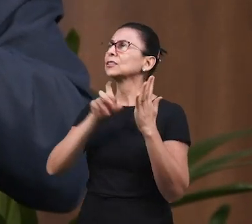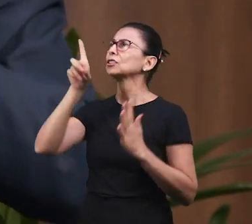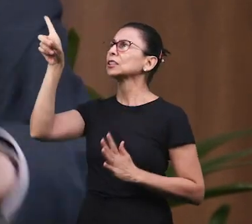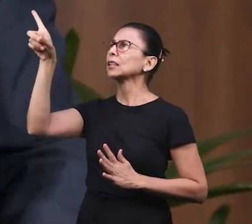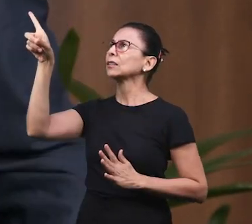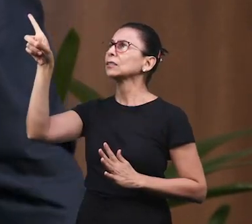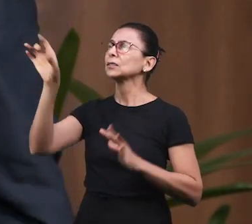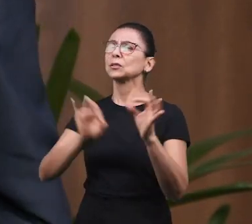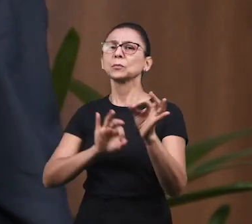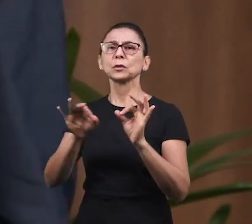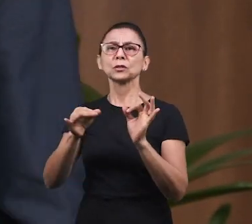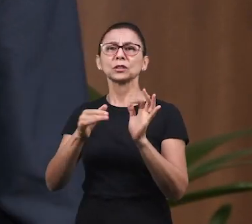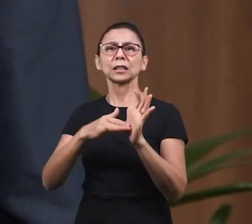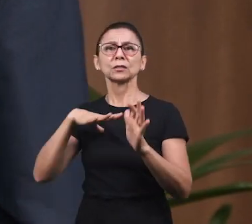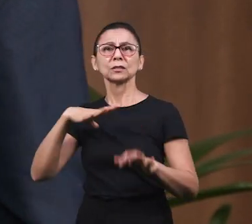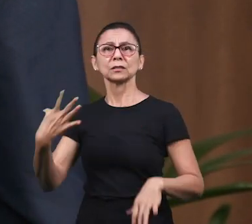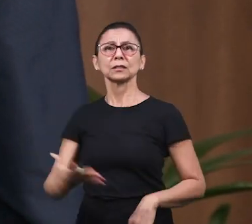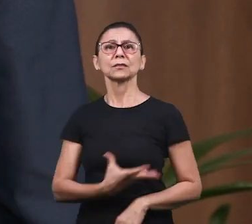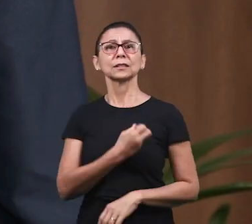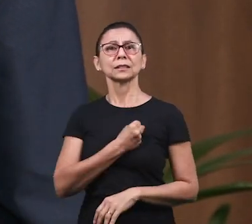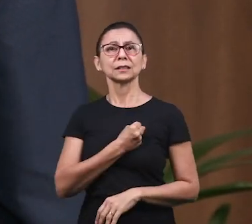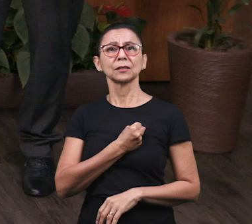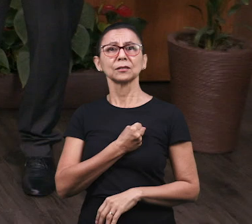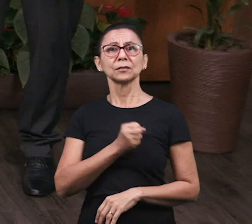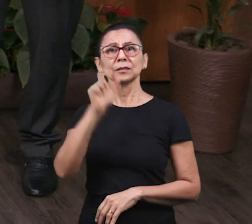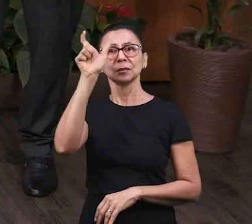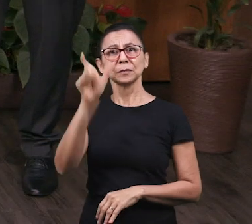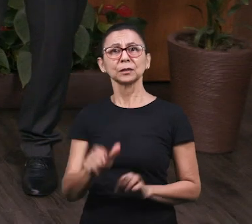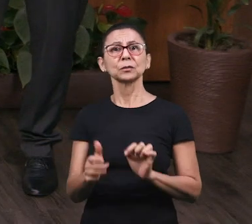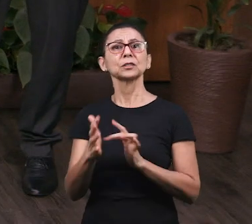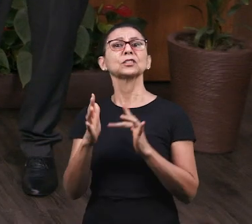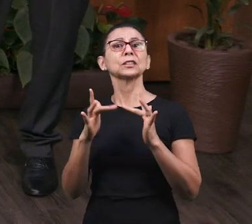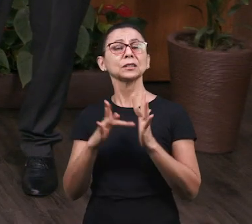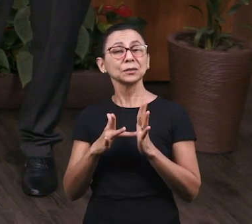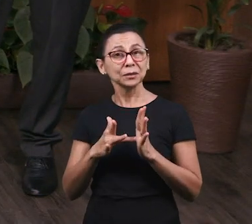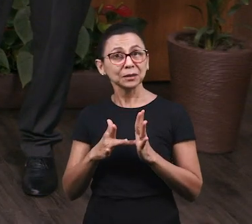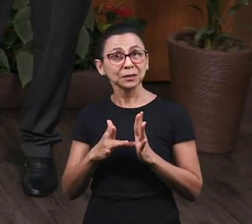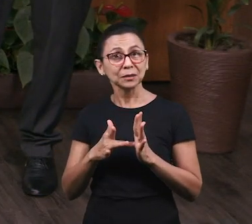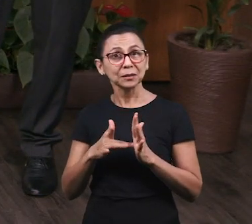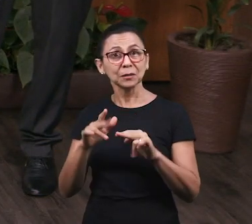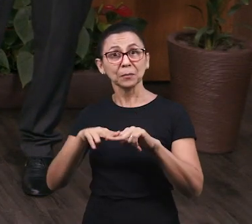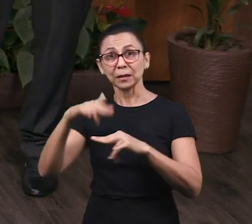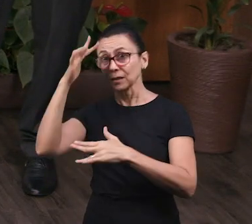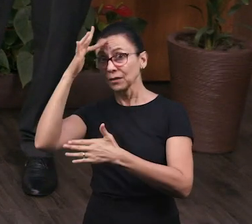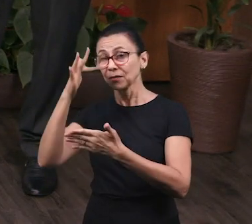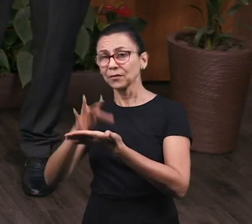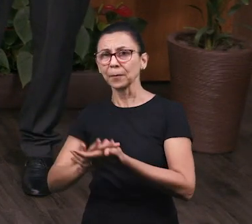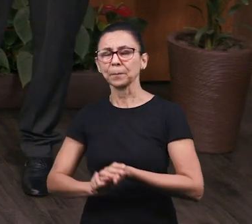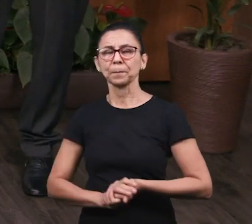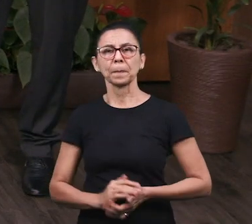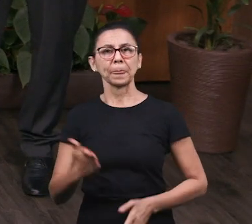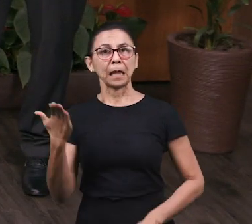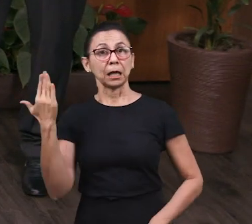projet de salut à travers la foi en Jésus. Et à cette époque, Sergio, le